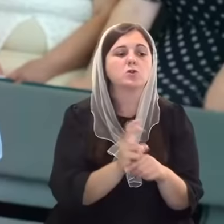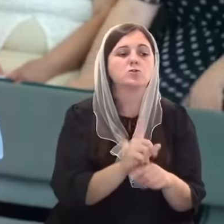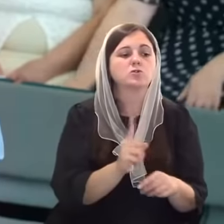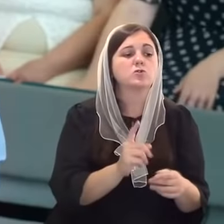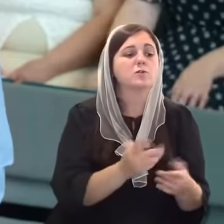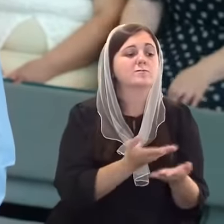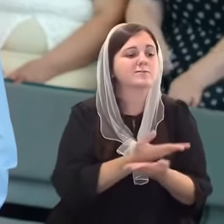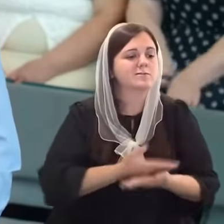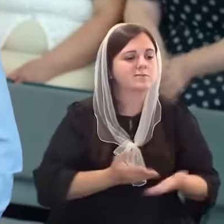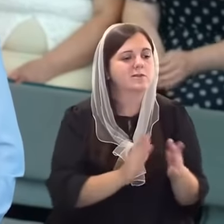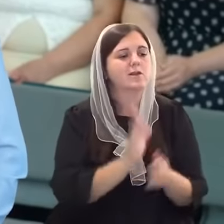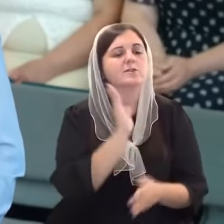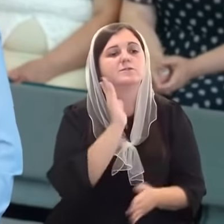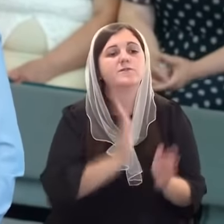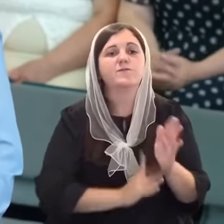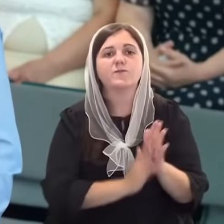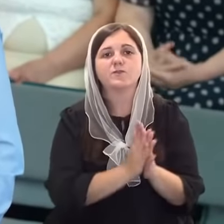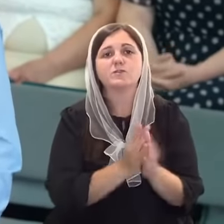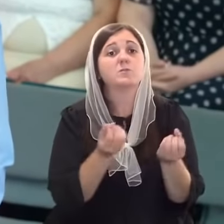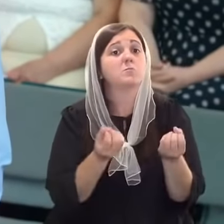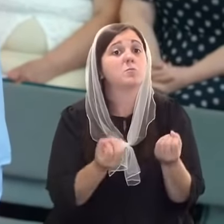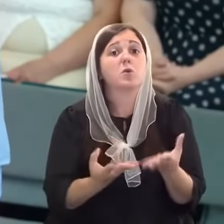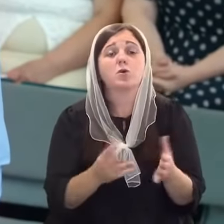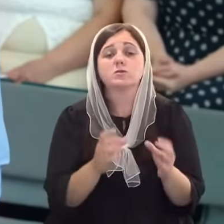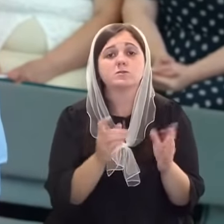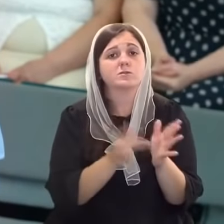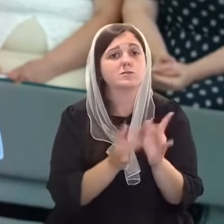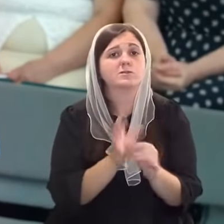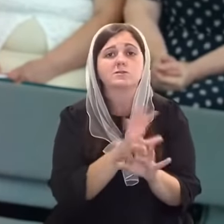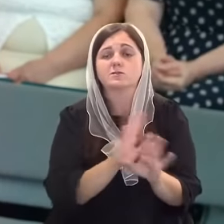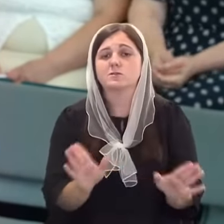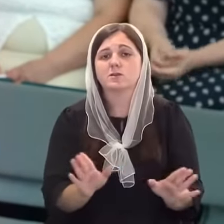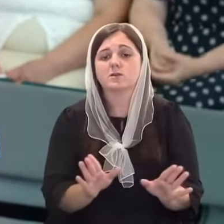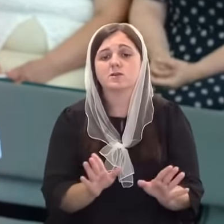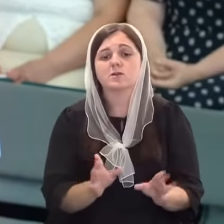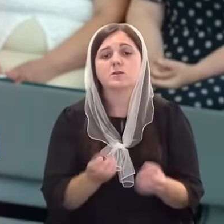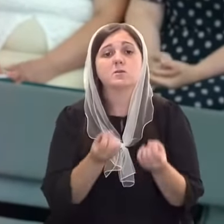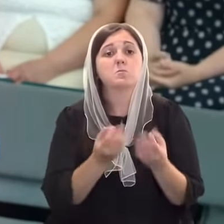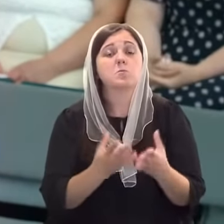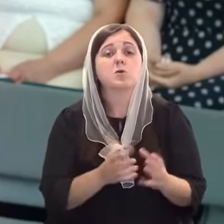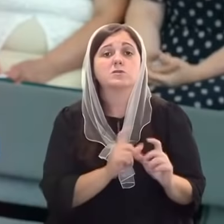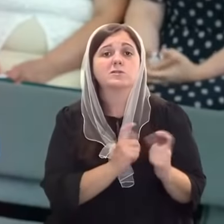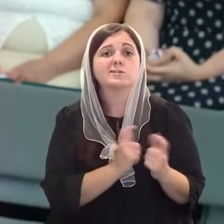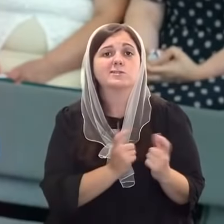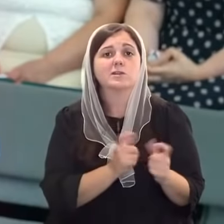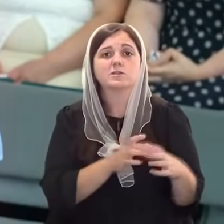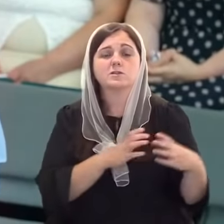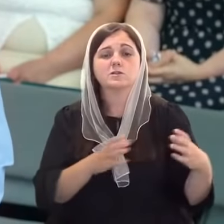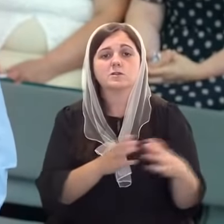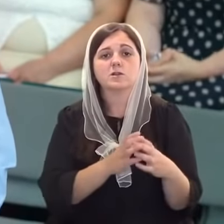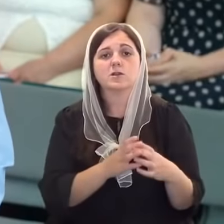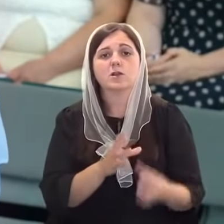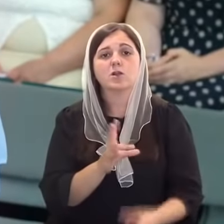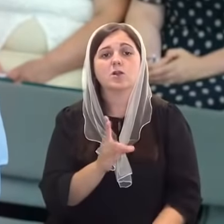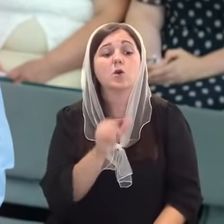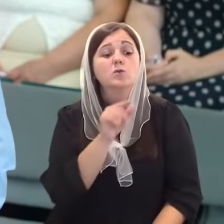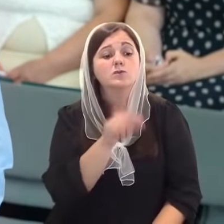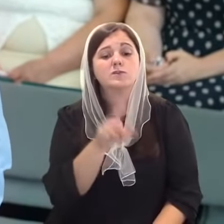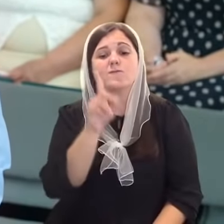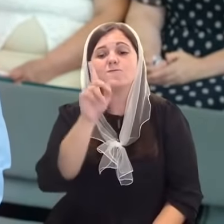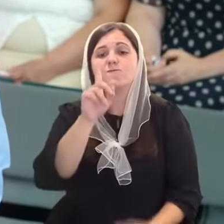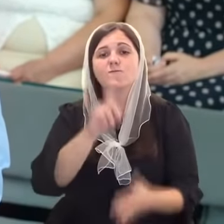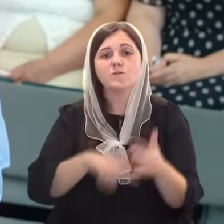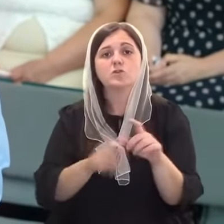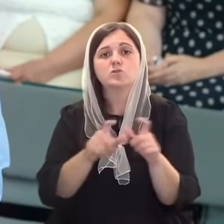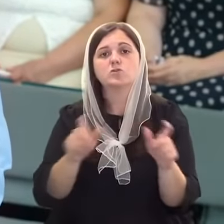нас получатся не просто христиане, не просто члены церкви. Эти верующие люди,